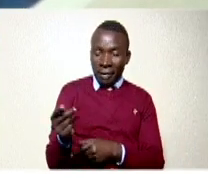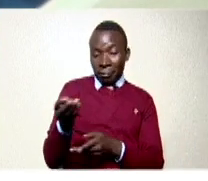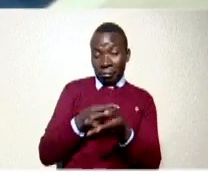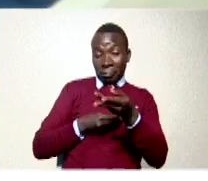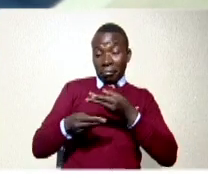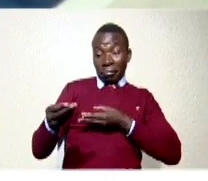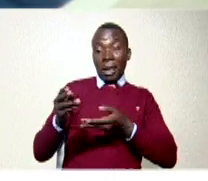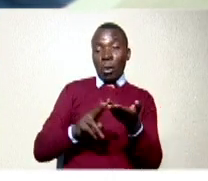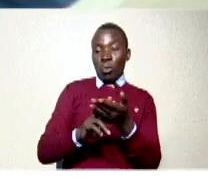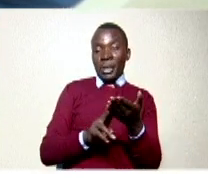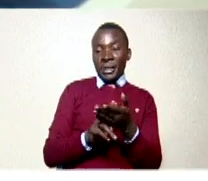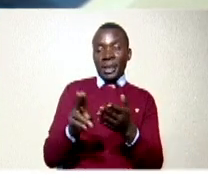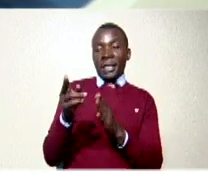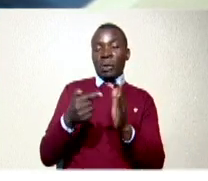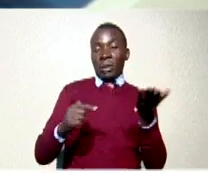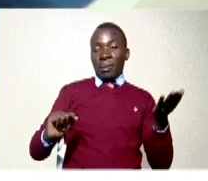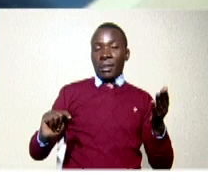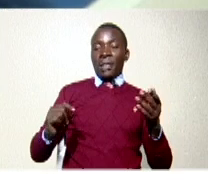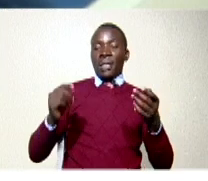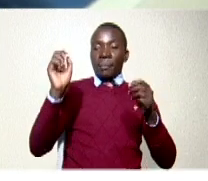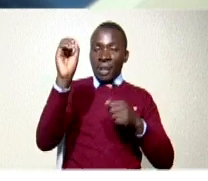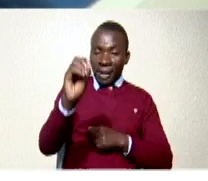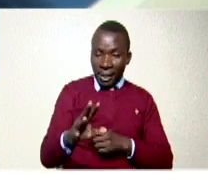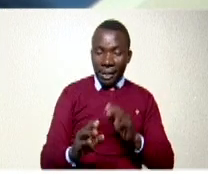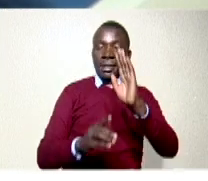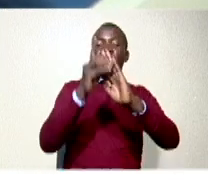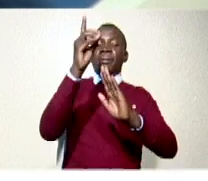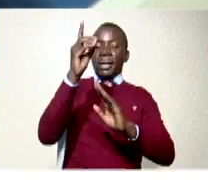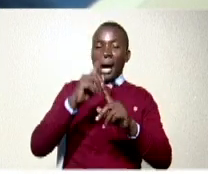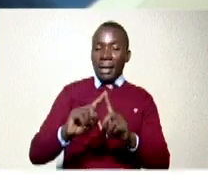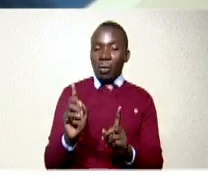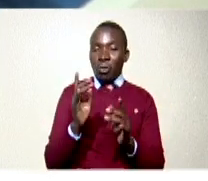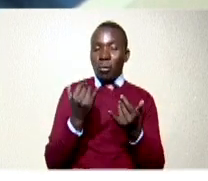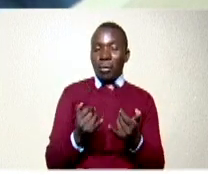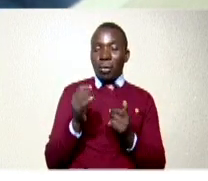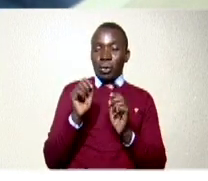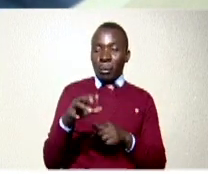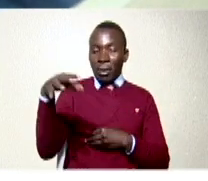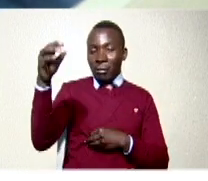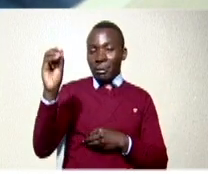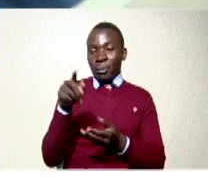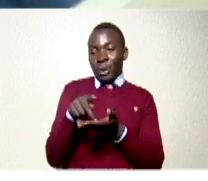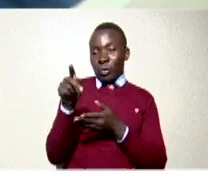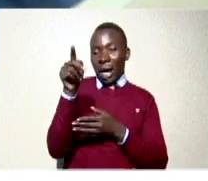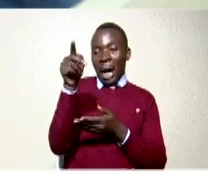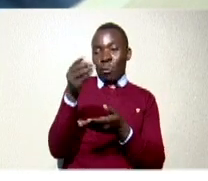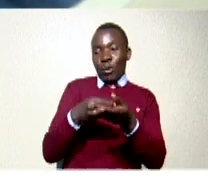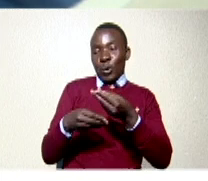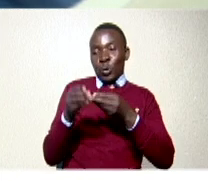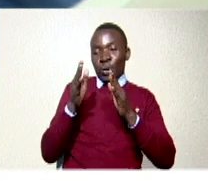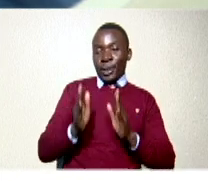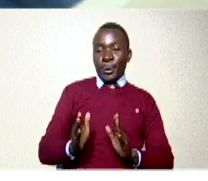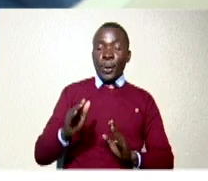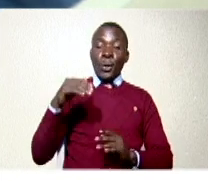amafaranga hifashishijwe ikoranabuhanga byagiye binatera imbere ariko muri iyi minsi urajya kwishyura umucuruzi